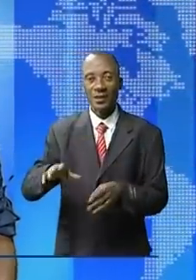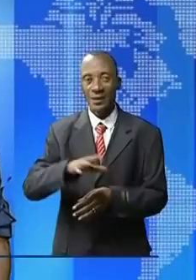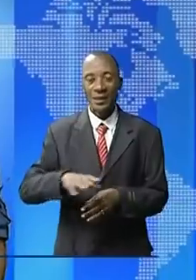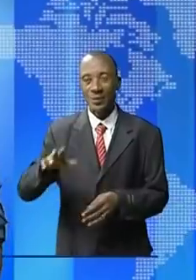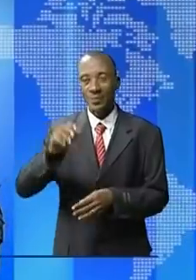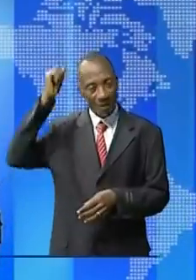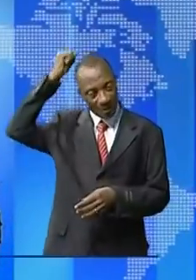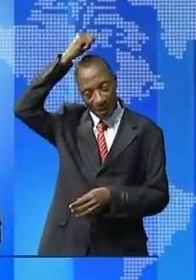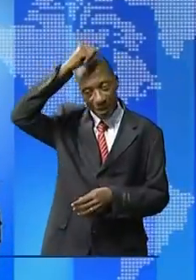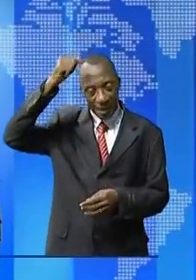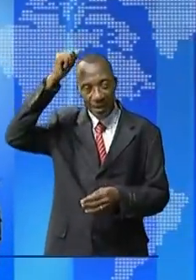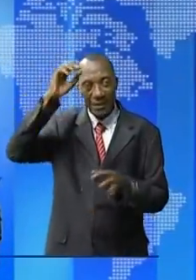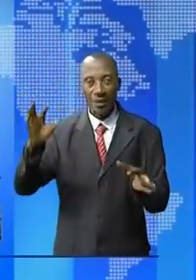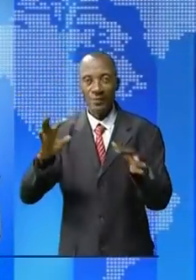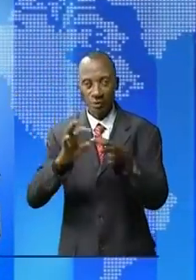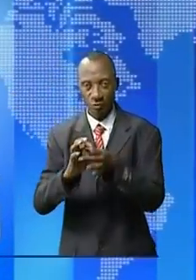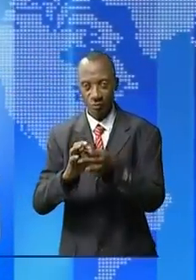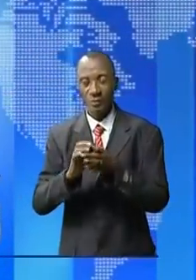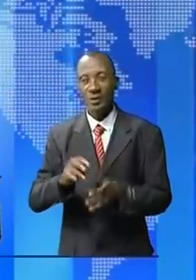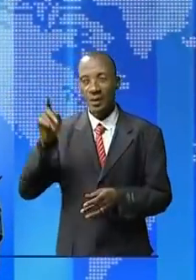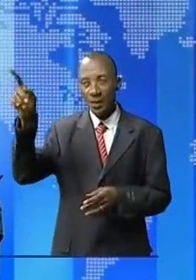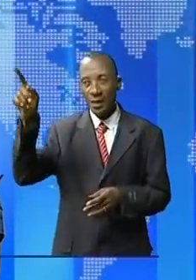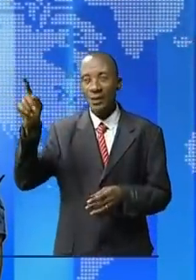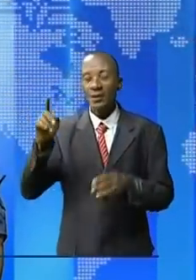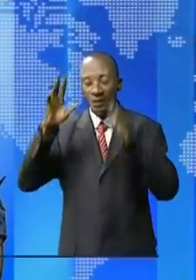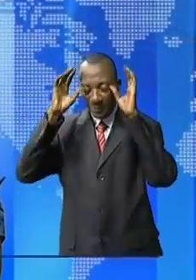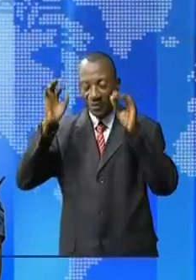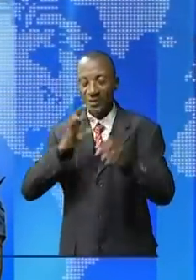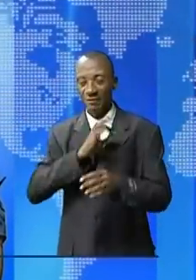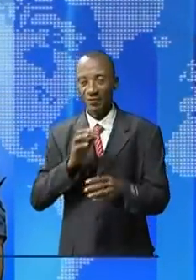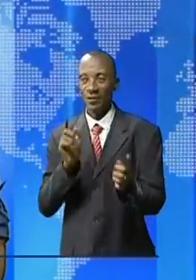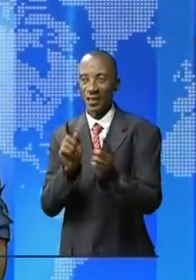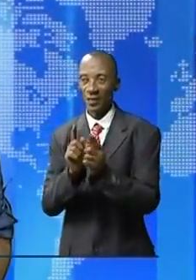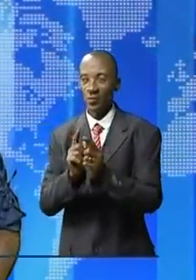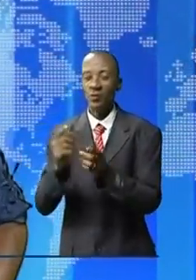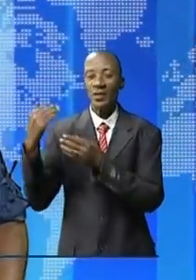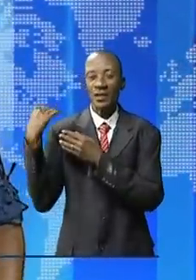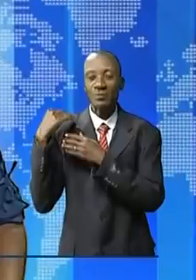place, Félix-Antoine Tshisekedi-Tshilombo a rencontré un groupe des investisseurs